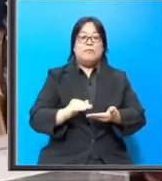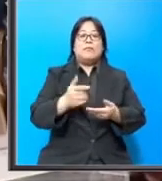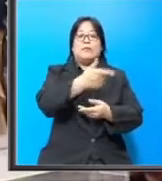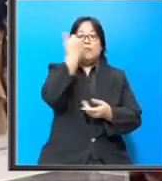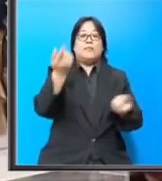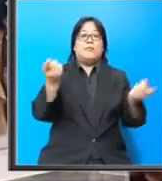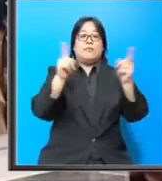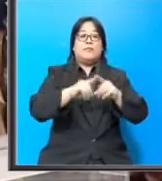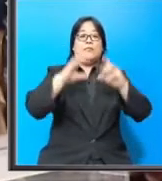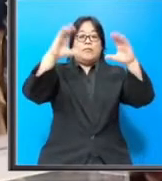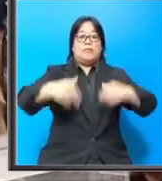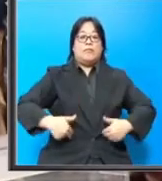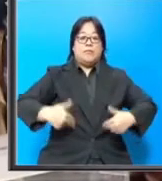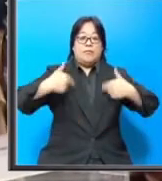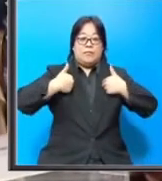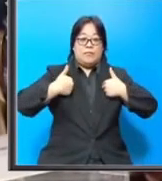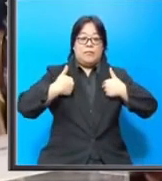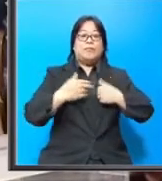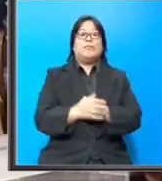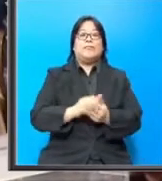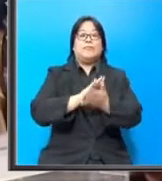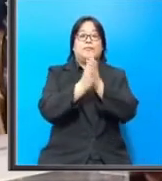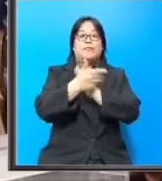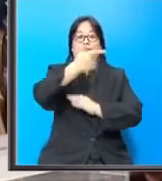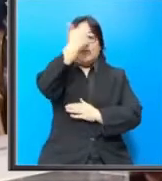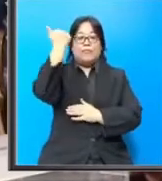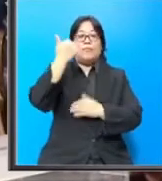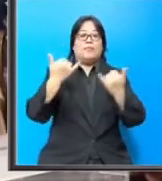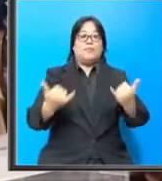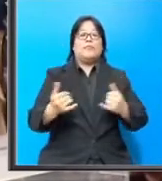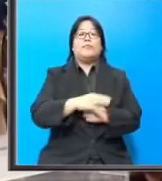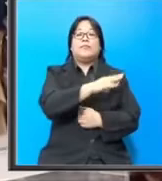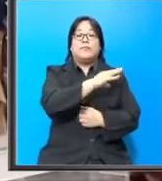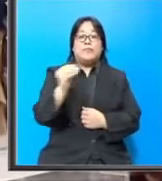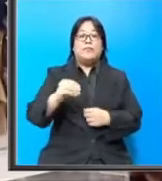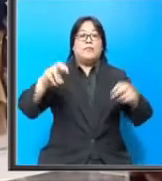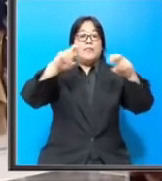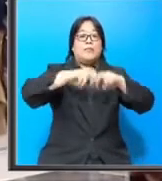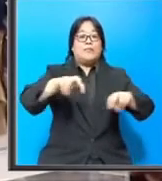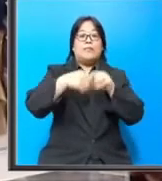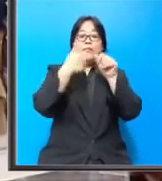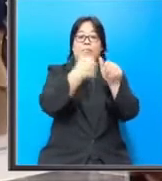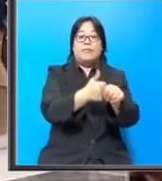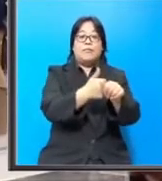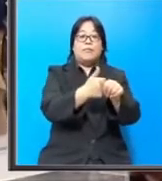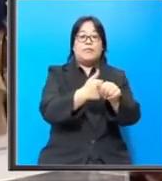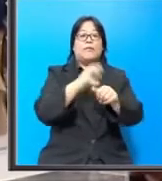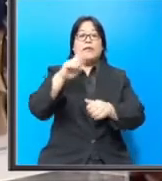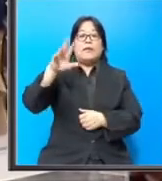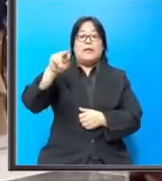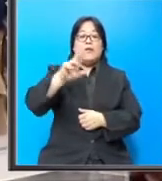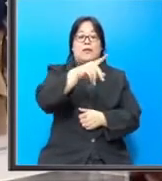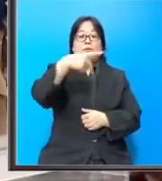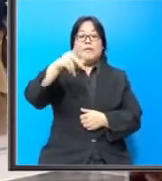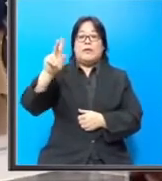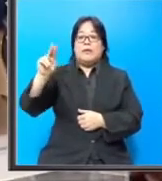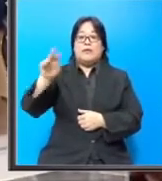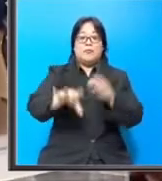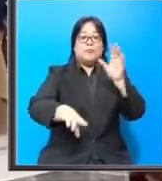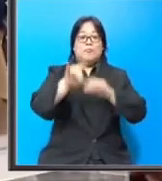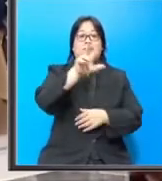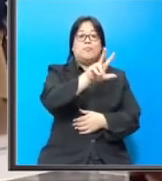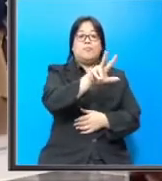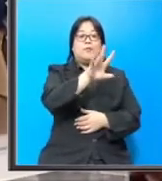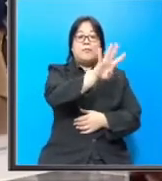akibat daripada gaya hidup yang diamalkan menjadi penyebab utama dan kajian berasa stand klien Epic yang mendapati